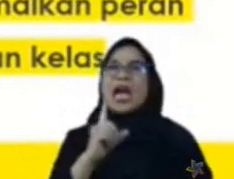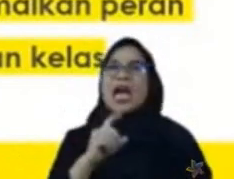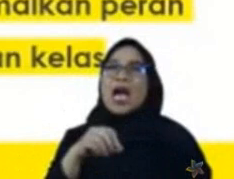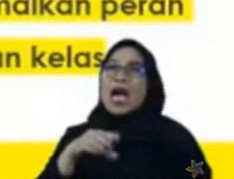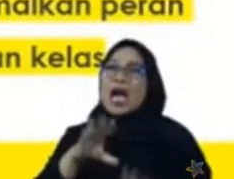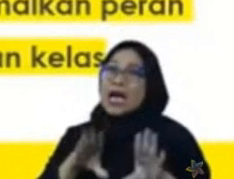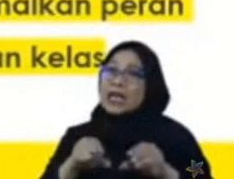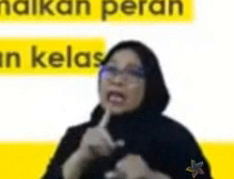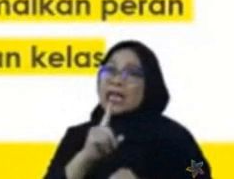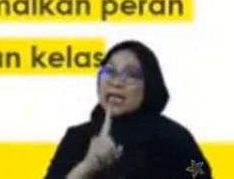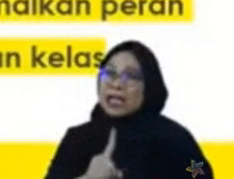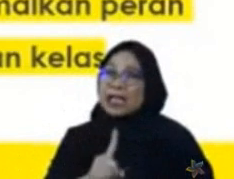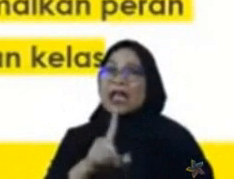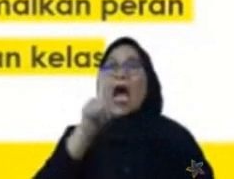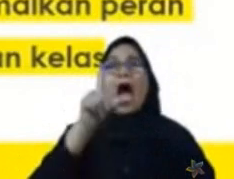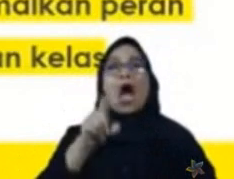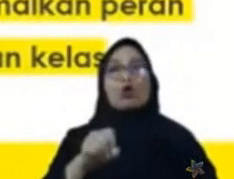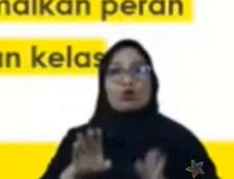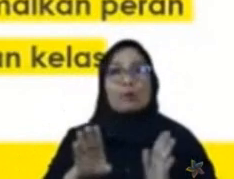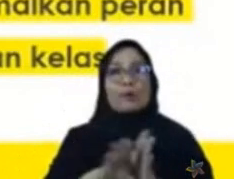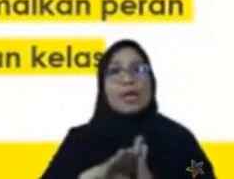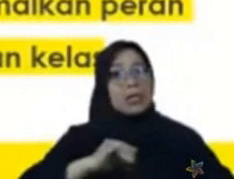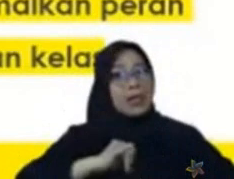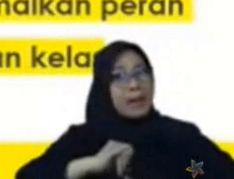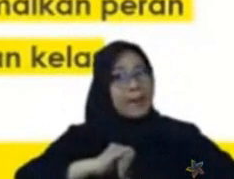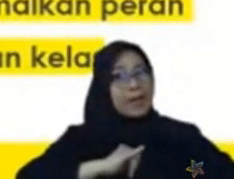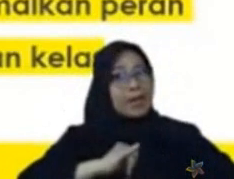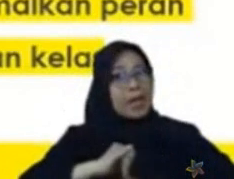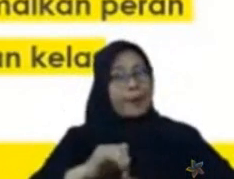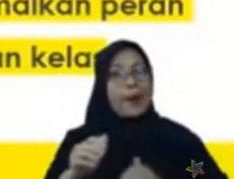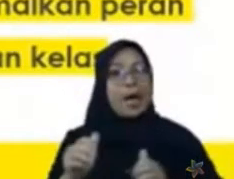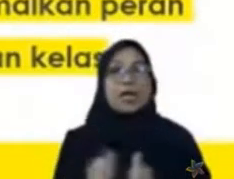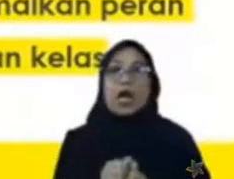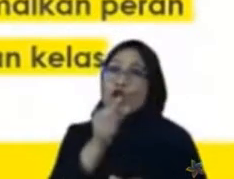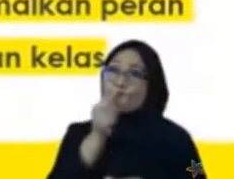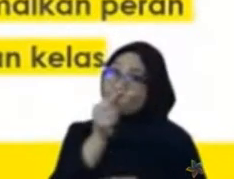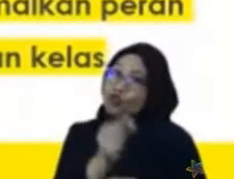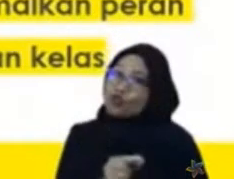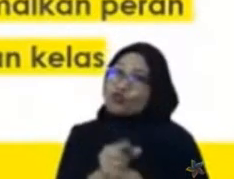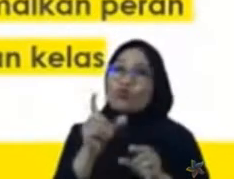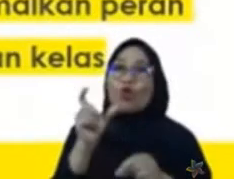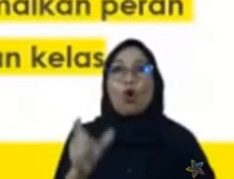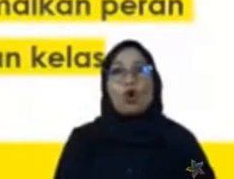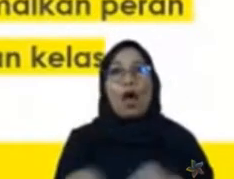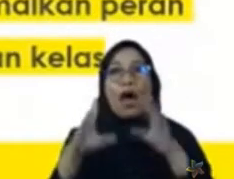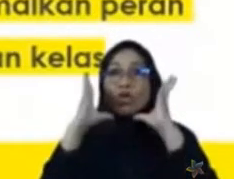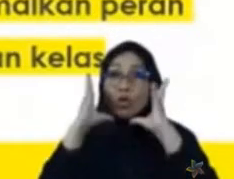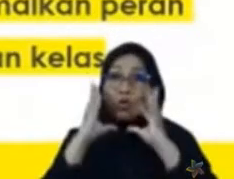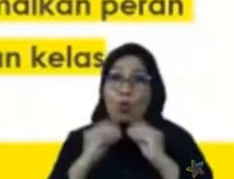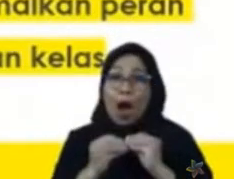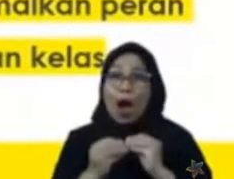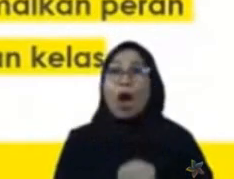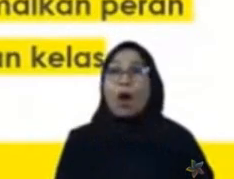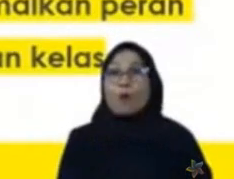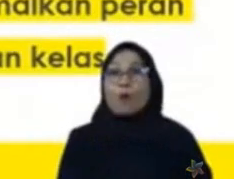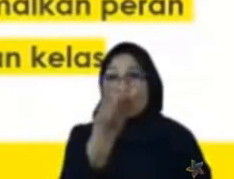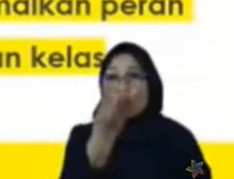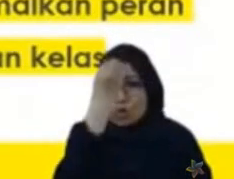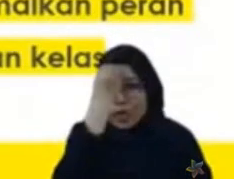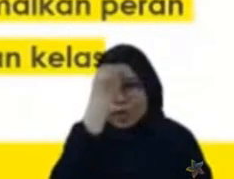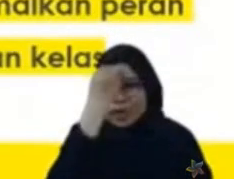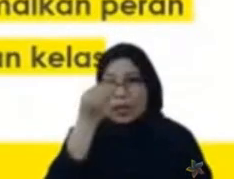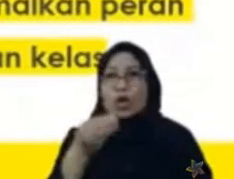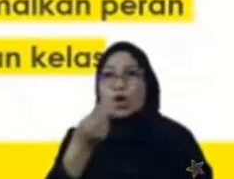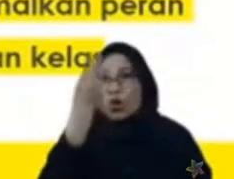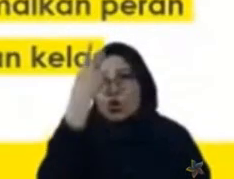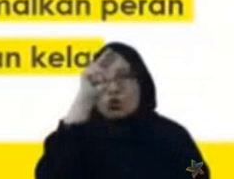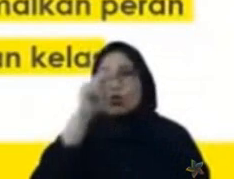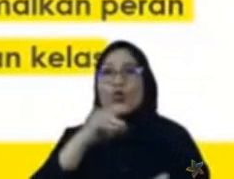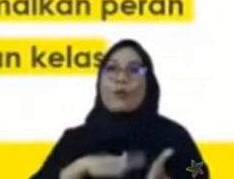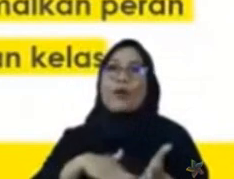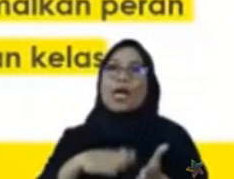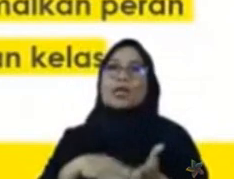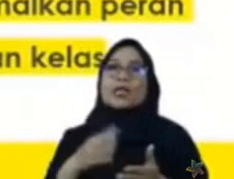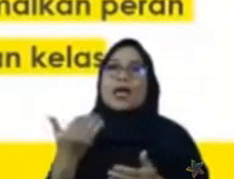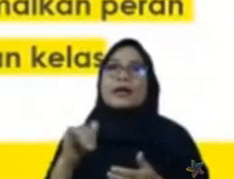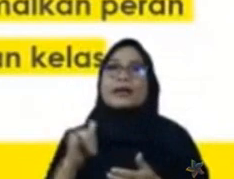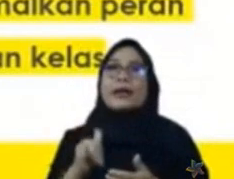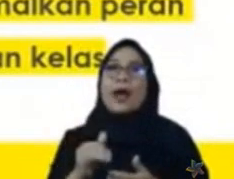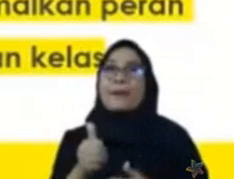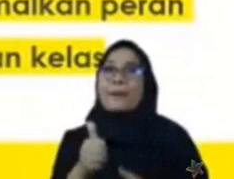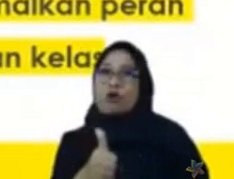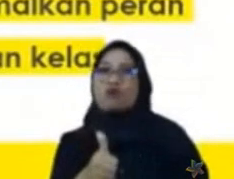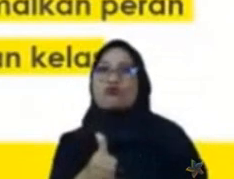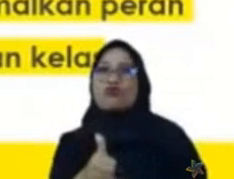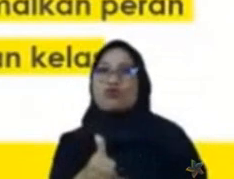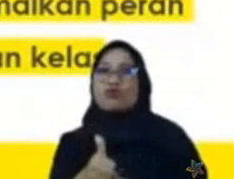harus bergerak bersama-sama antara guru, orang tua, dan murid untuk menciptakan pembelajaran yang bermakna dan